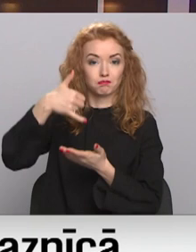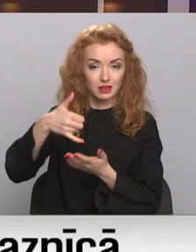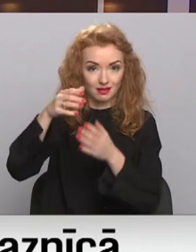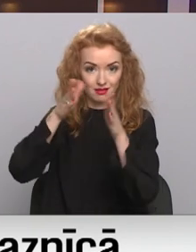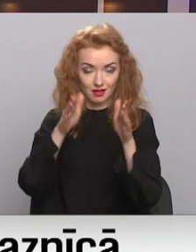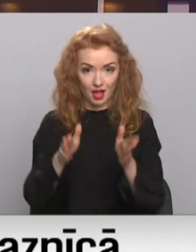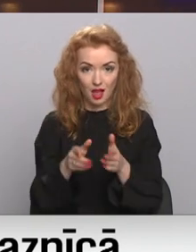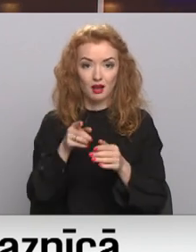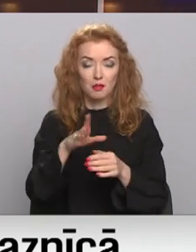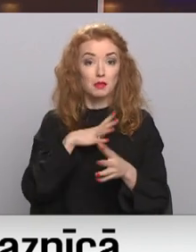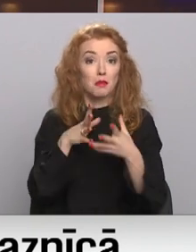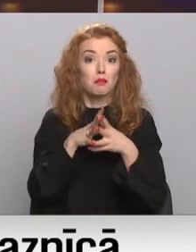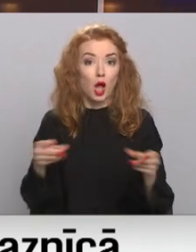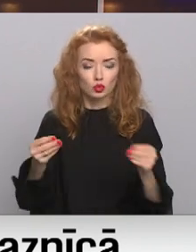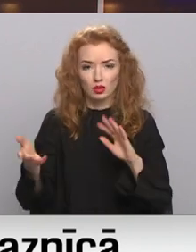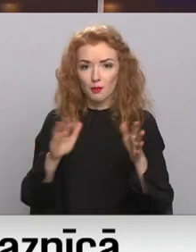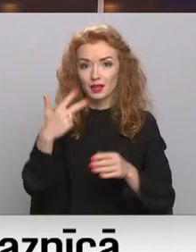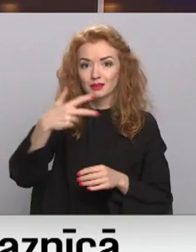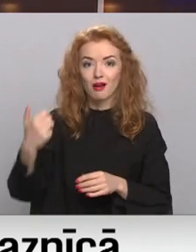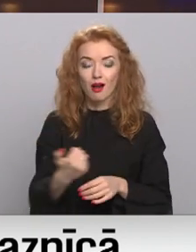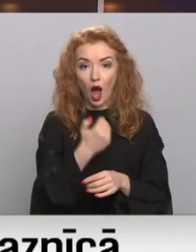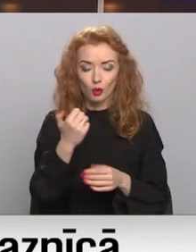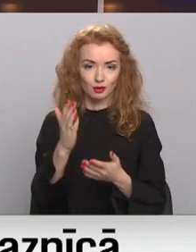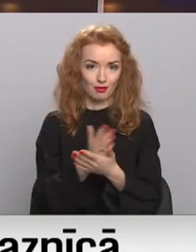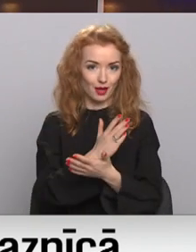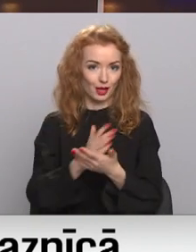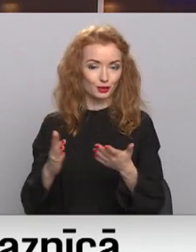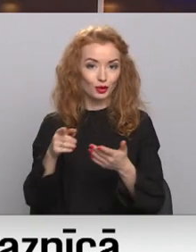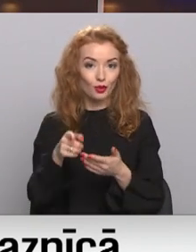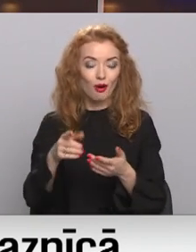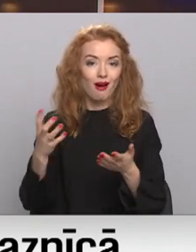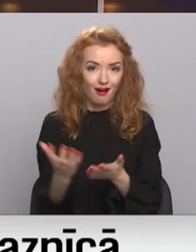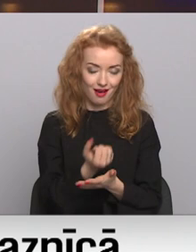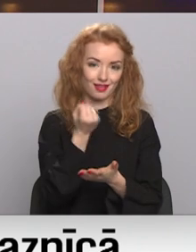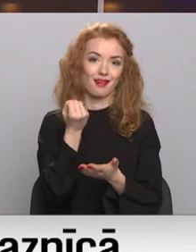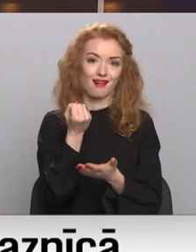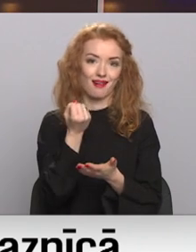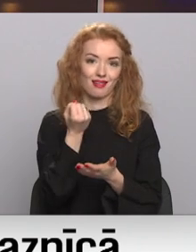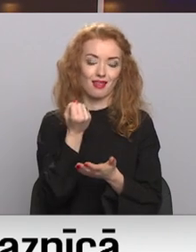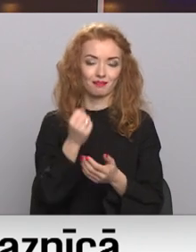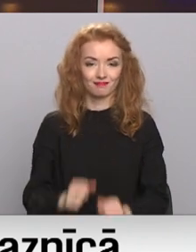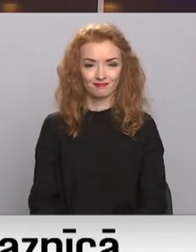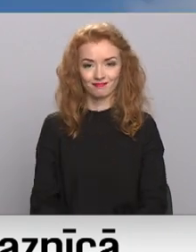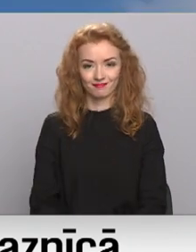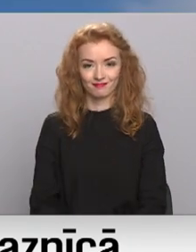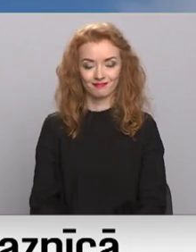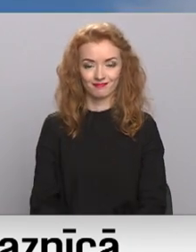baznīcā tika uzskatīts par pazudušu aptuveni 30 gadus. Laimīgas sakritības dēļ tas atrasts aizputē.